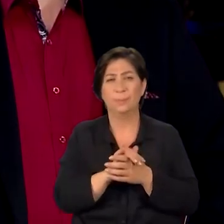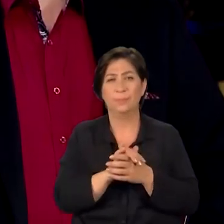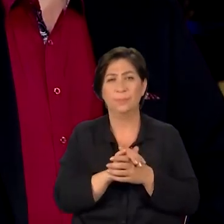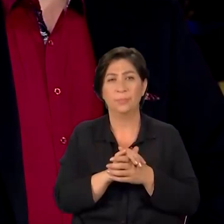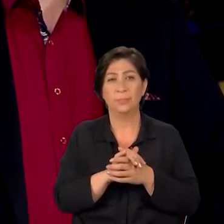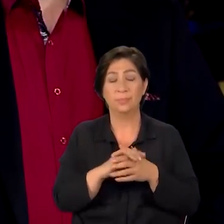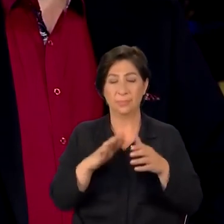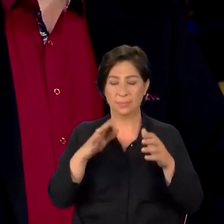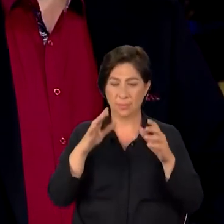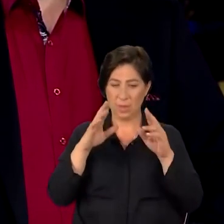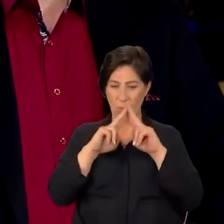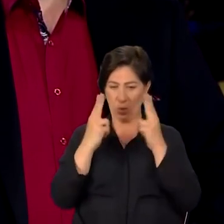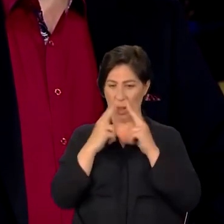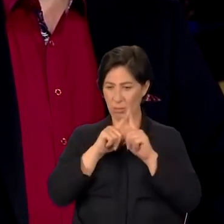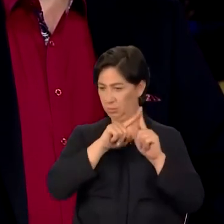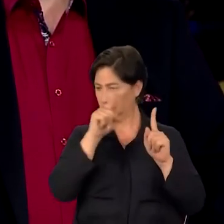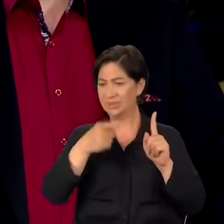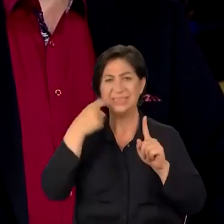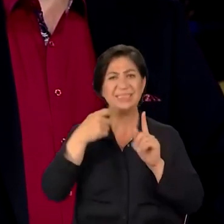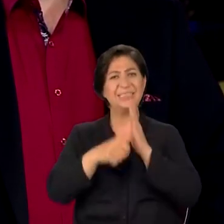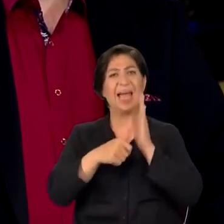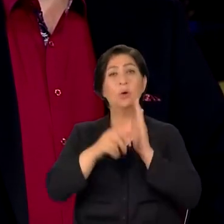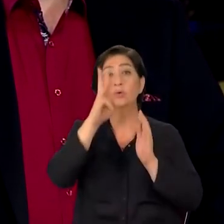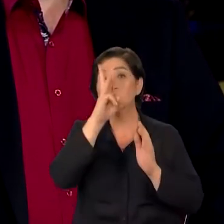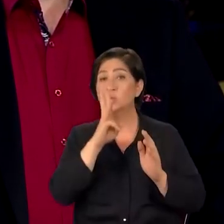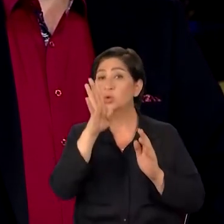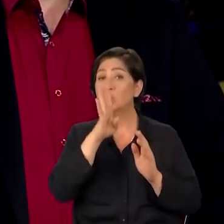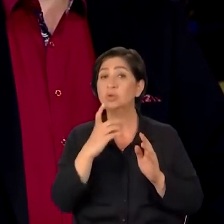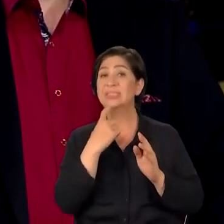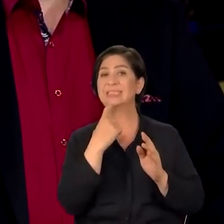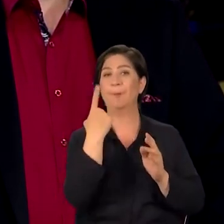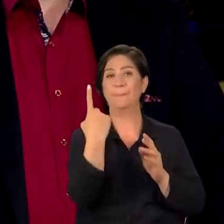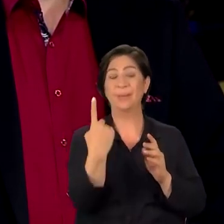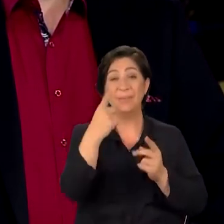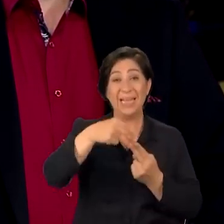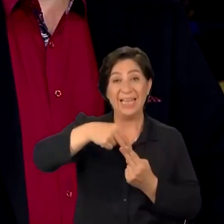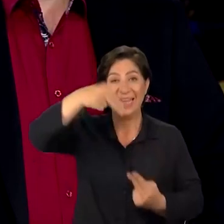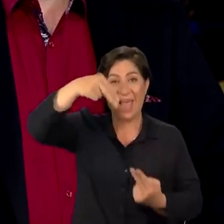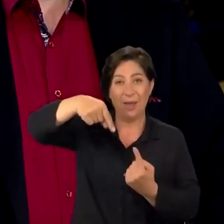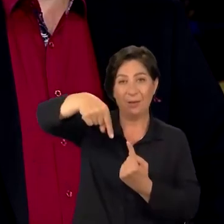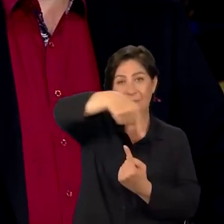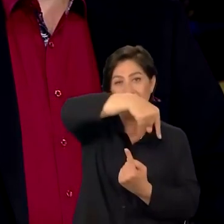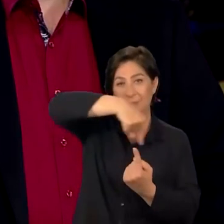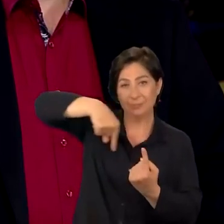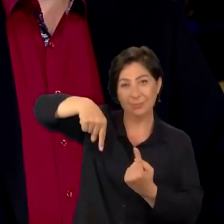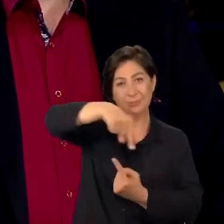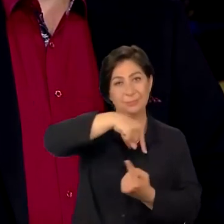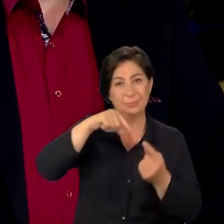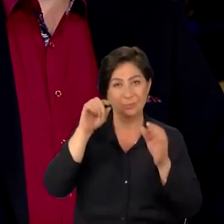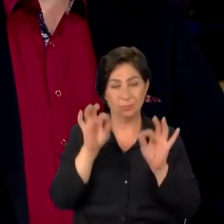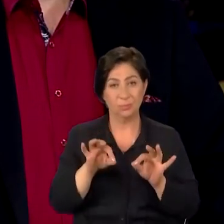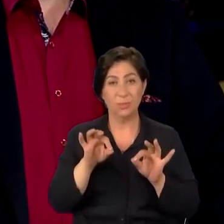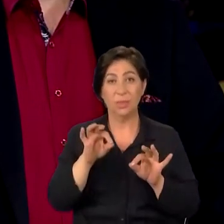Lütfen. Uygarlık tarihi her 300-400 yılda bir hikaye etrafında